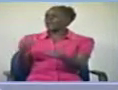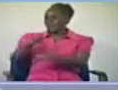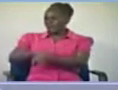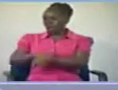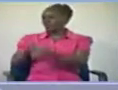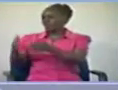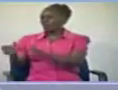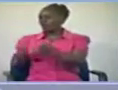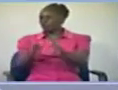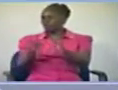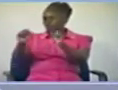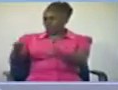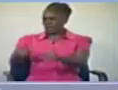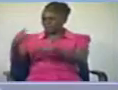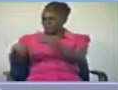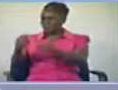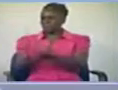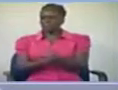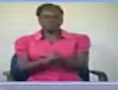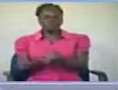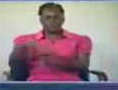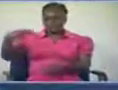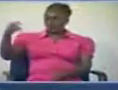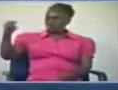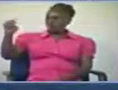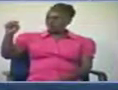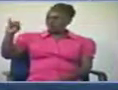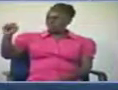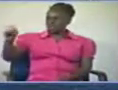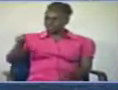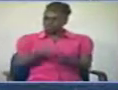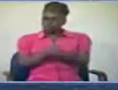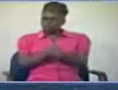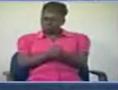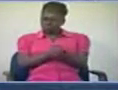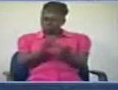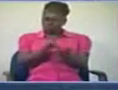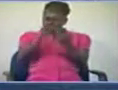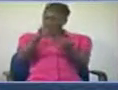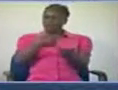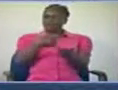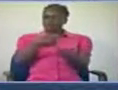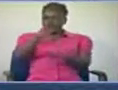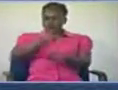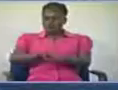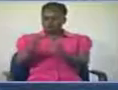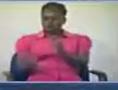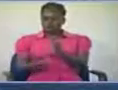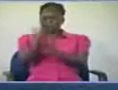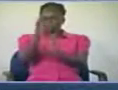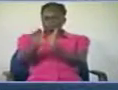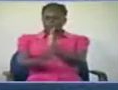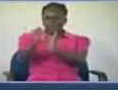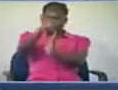nafasi ya kujiendeleza. Ndugu Wesaya, sijui kama una msisimko wa aina yake kufuatia uzinduzi huu ambao umekuepo.